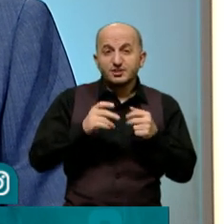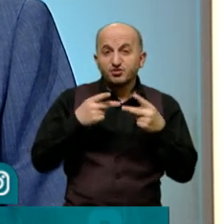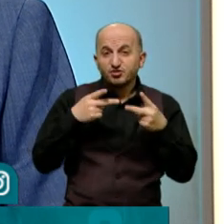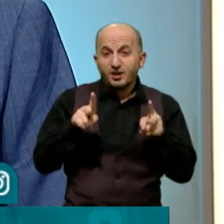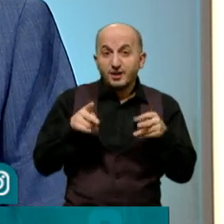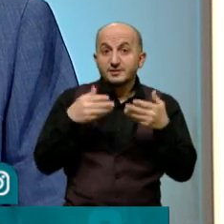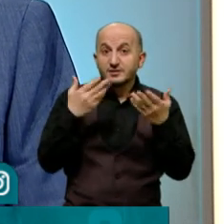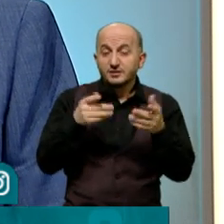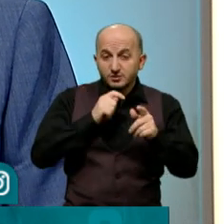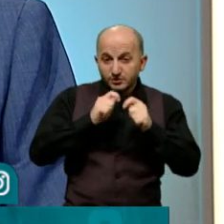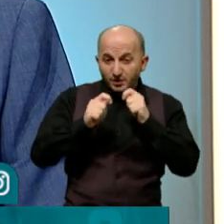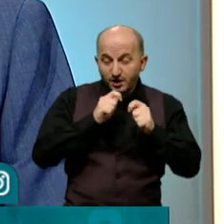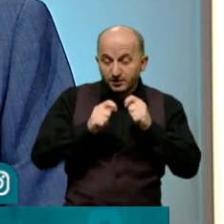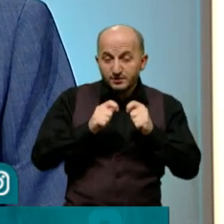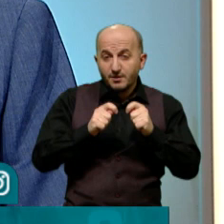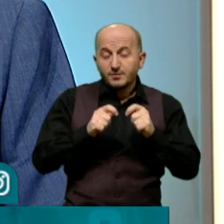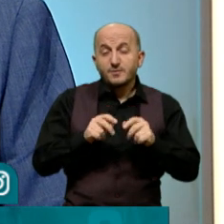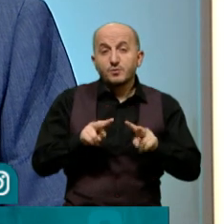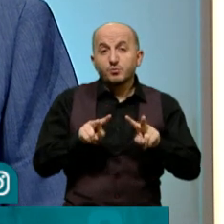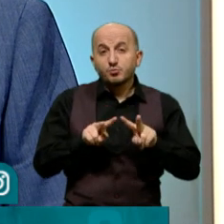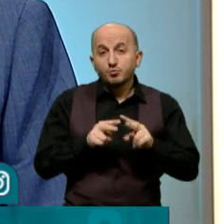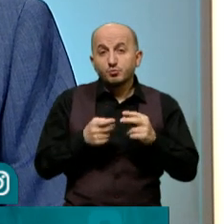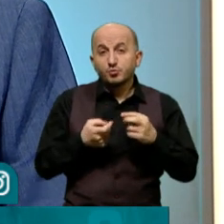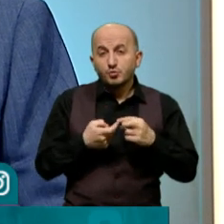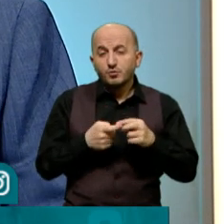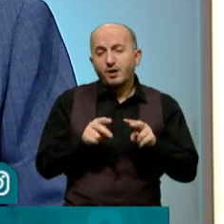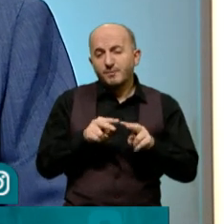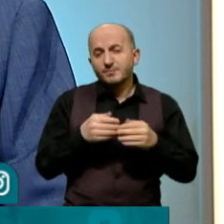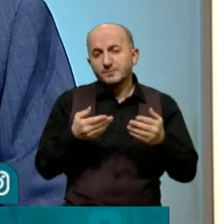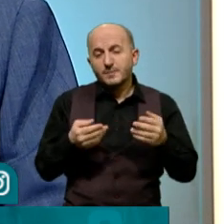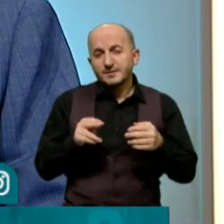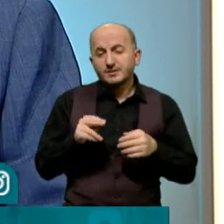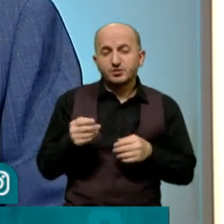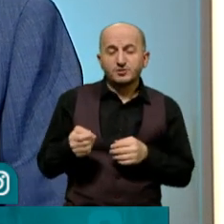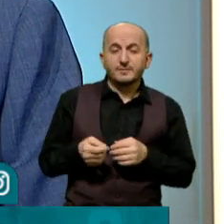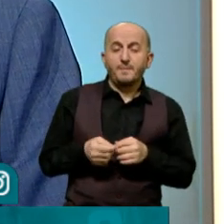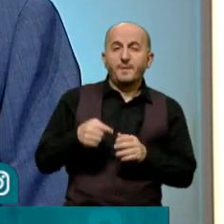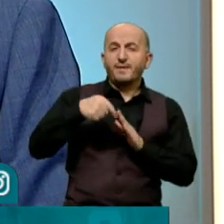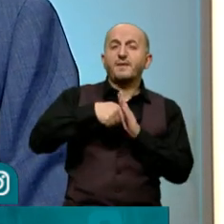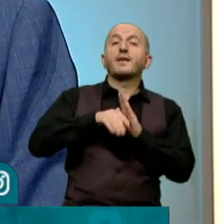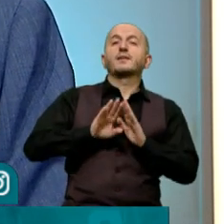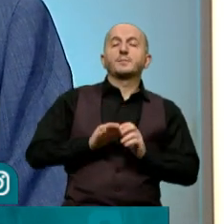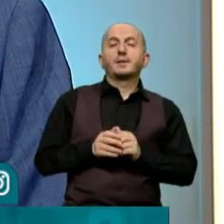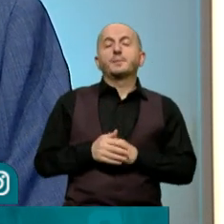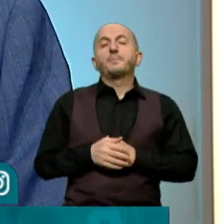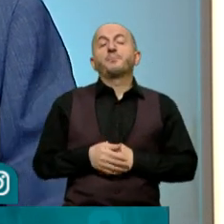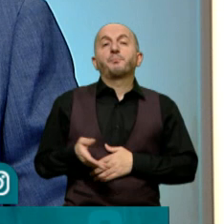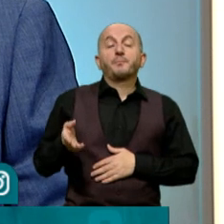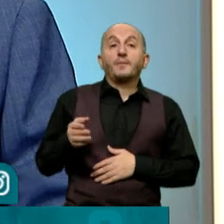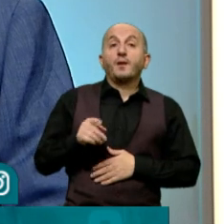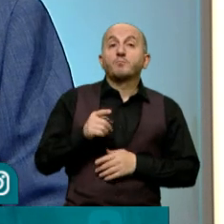ettiği akit şekilleridir. Murabahadır, mudarebedir, benzeri şekil. Çok tekniğe girmeyelim. Dolayısıyla